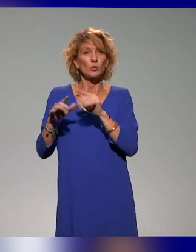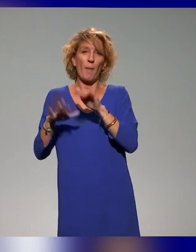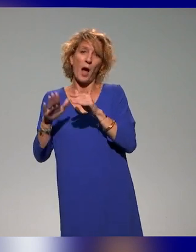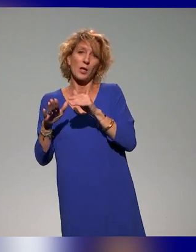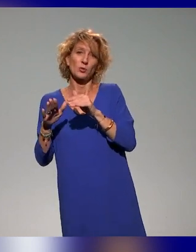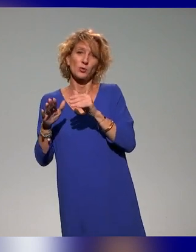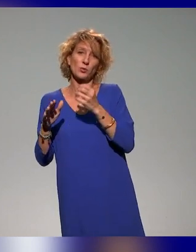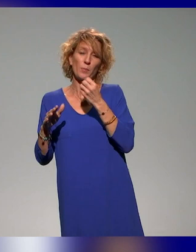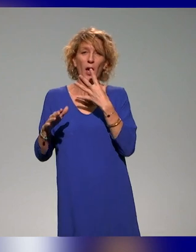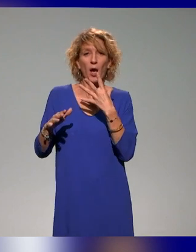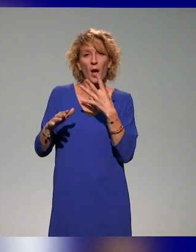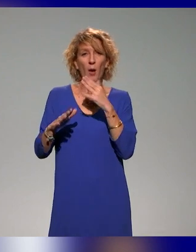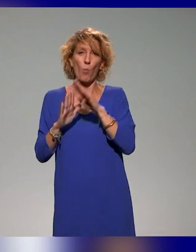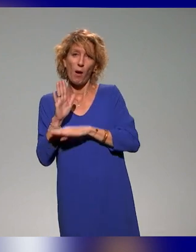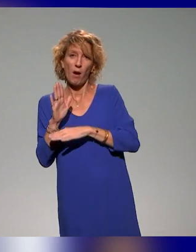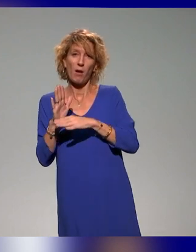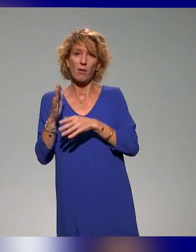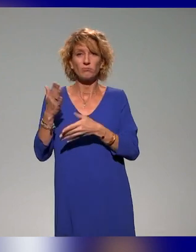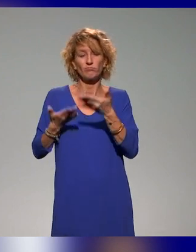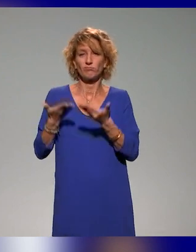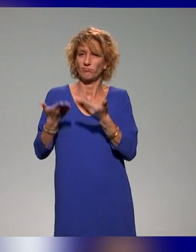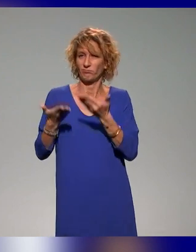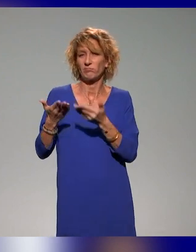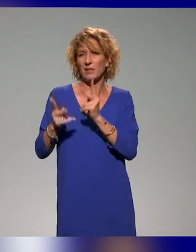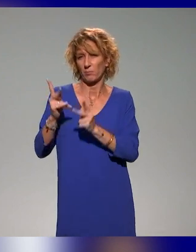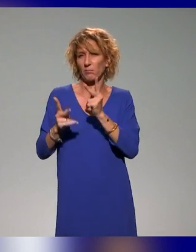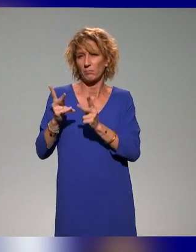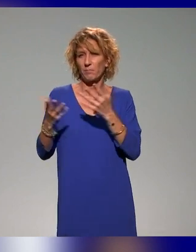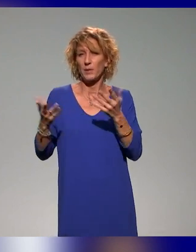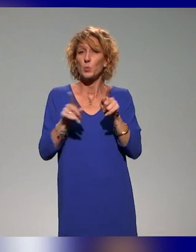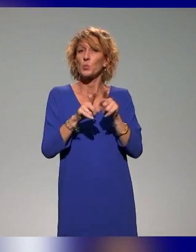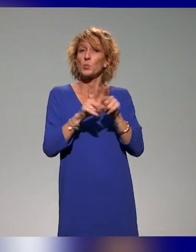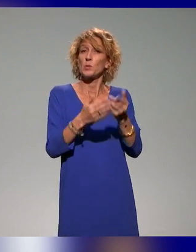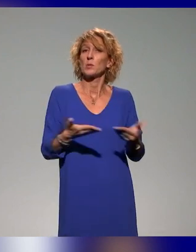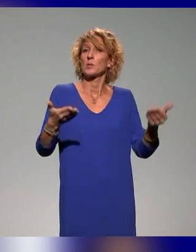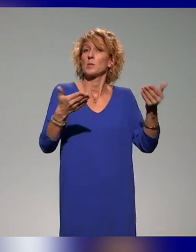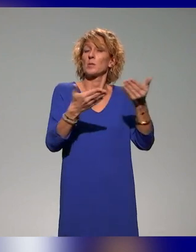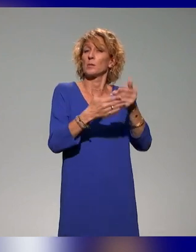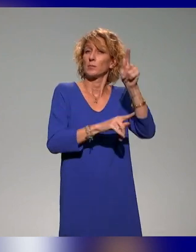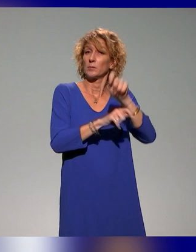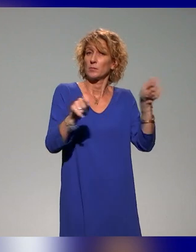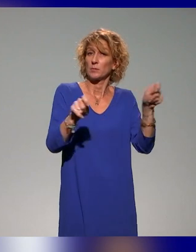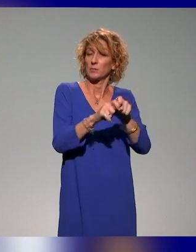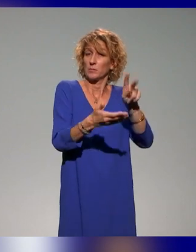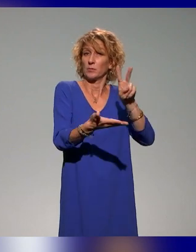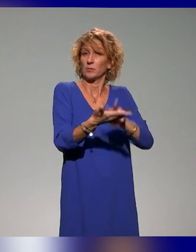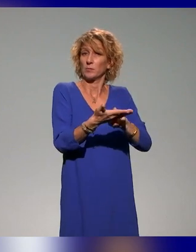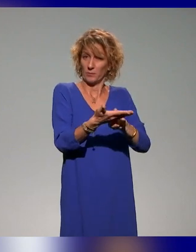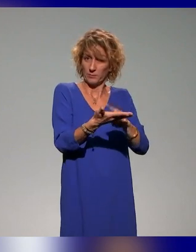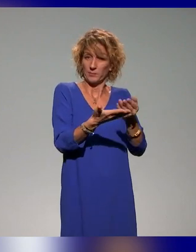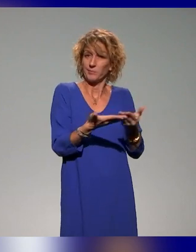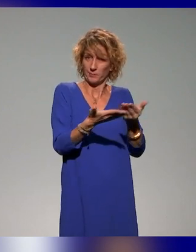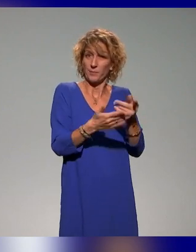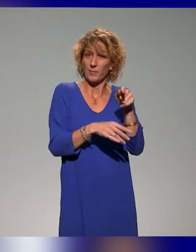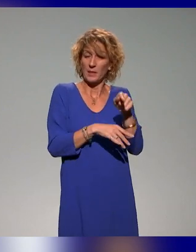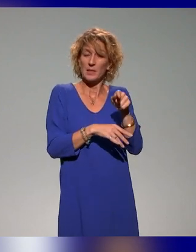puis on fera aussi un petit bilan sur des tests grandeur nature que nous avons pu mener, et ça ce sera plutôt